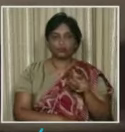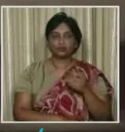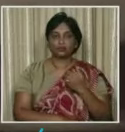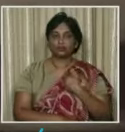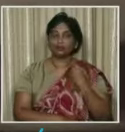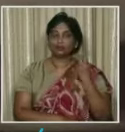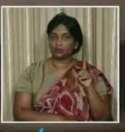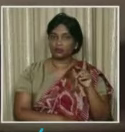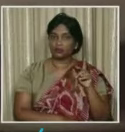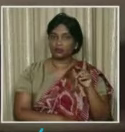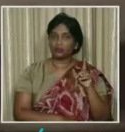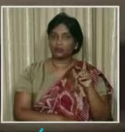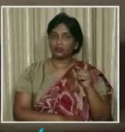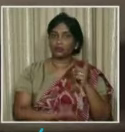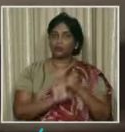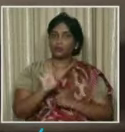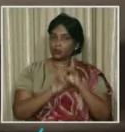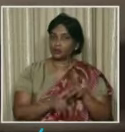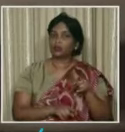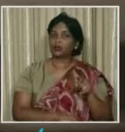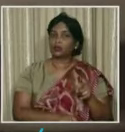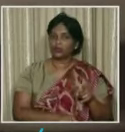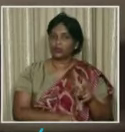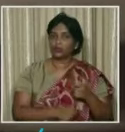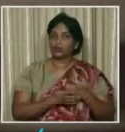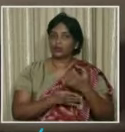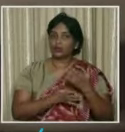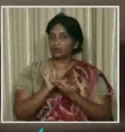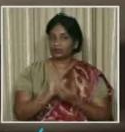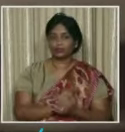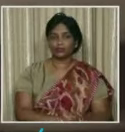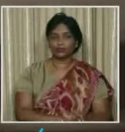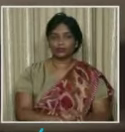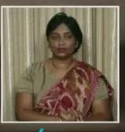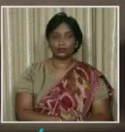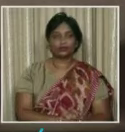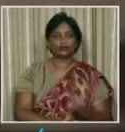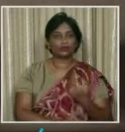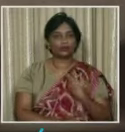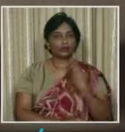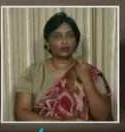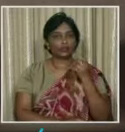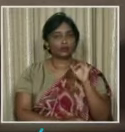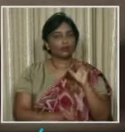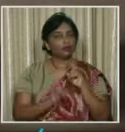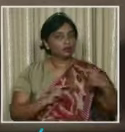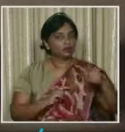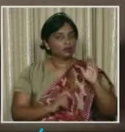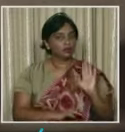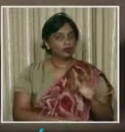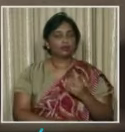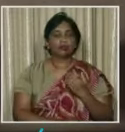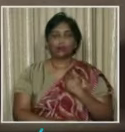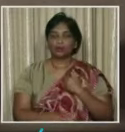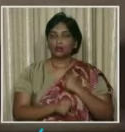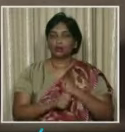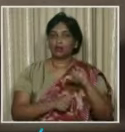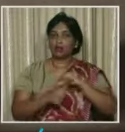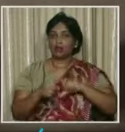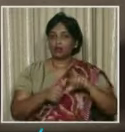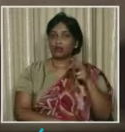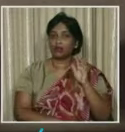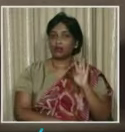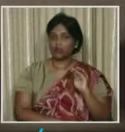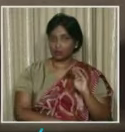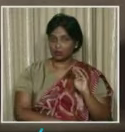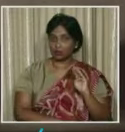අපි 2021 වර්ෂයට අදාළවයි මේ වාර්තාව අපි ඉදිරිපත් කරන්නේ. අපි 2015 ඉඳන් සෑම වර්ෂයකම රාජ්‍ය ආයතන